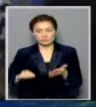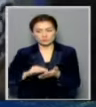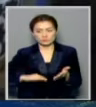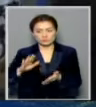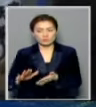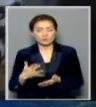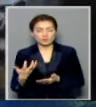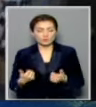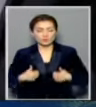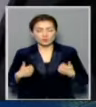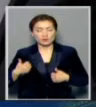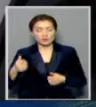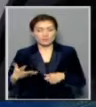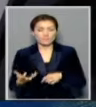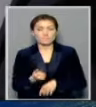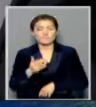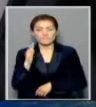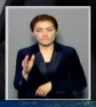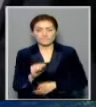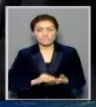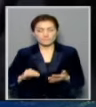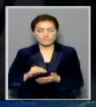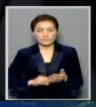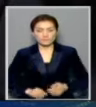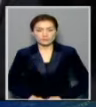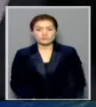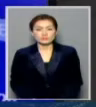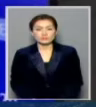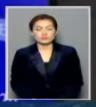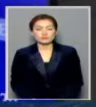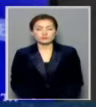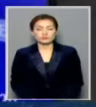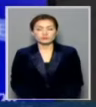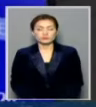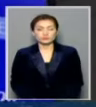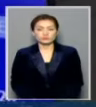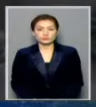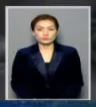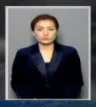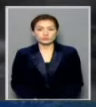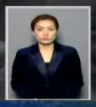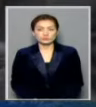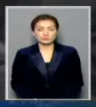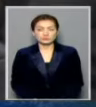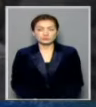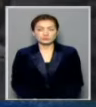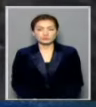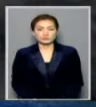Сондықтан намысты қолдан бермей, жеңіс тұғырынан көрінеміз дейді спортшылар. Серік Жексенбайұлы, Тілек Қабылғұмаров, жаңалық қызметі.